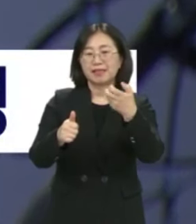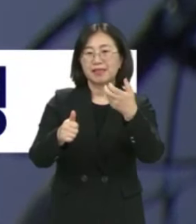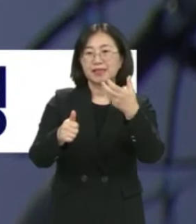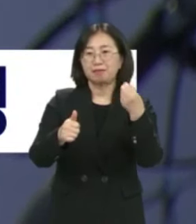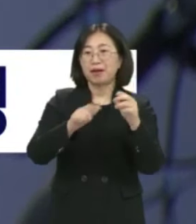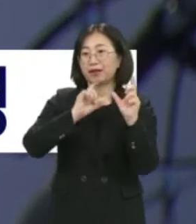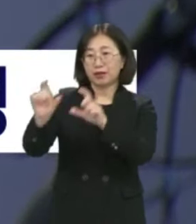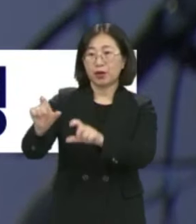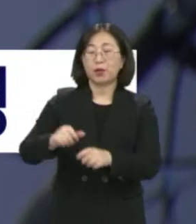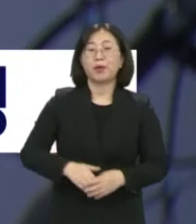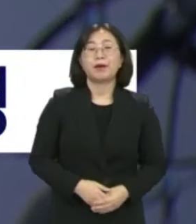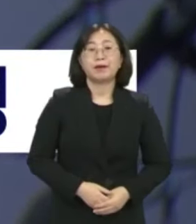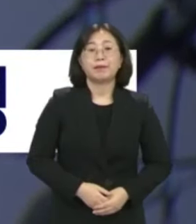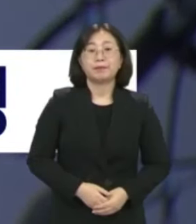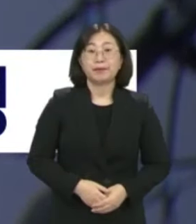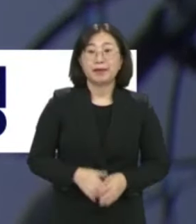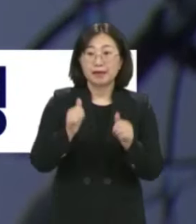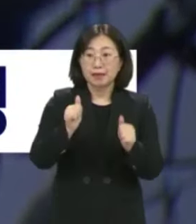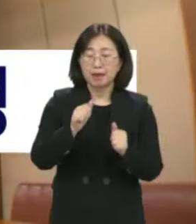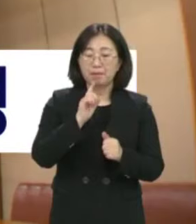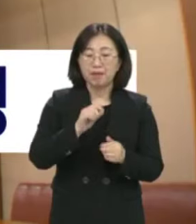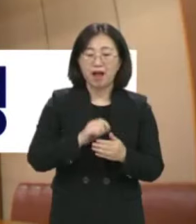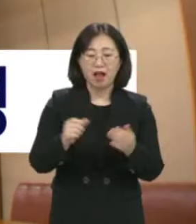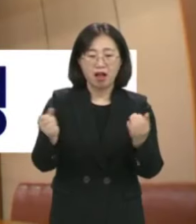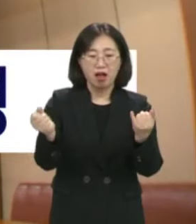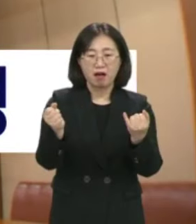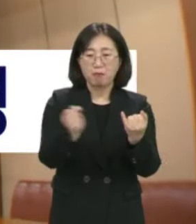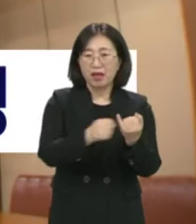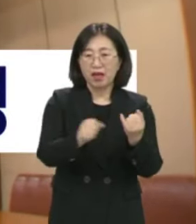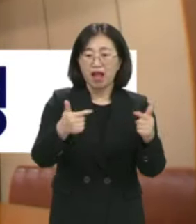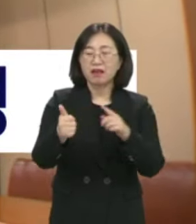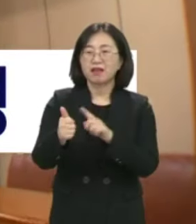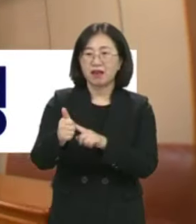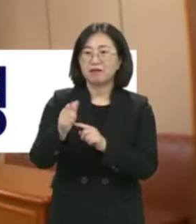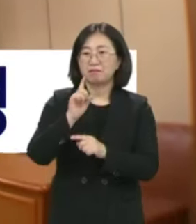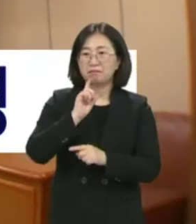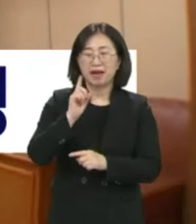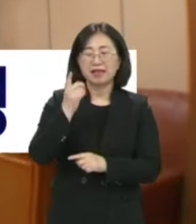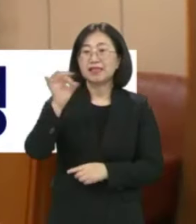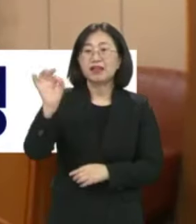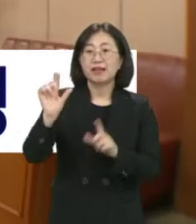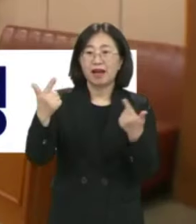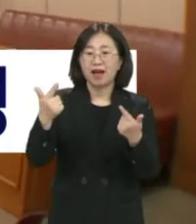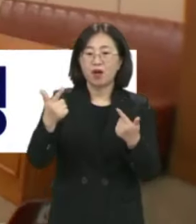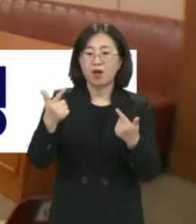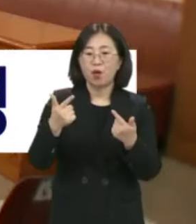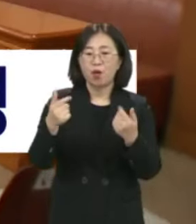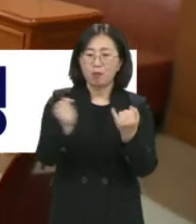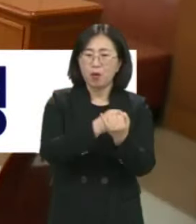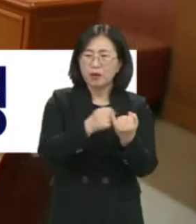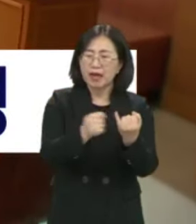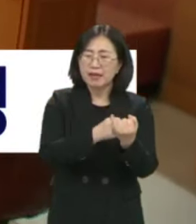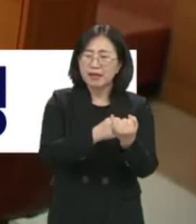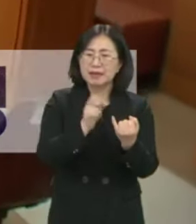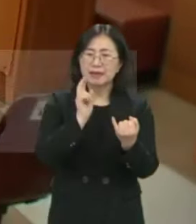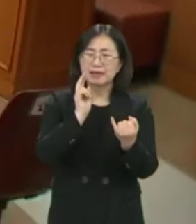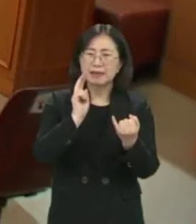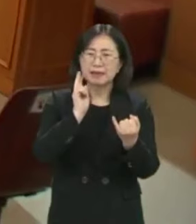원을 선고했습니다 재판부는 폭행이 아니라는 씨 주장을 받아들이지 않았지만 폭행 정도가 비교적